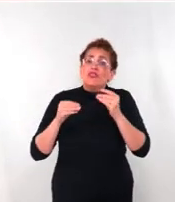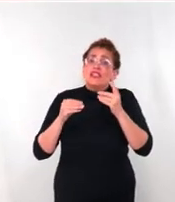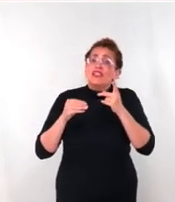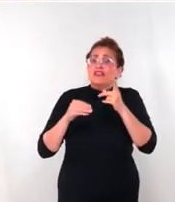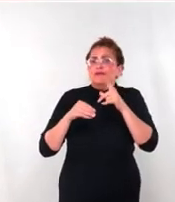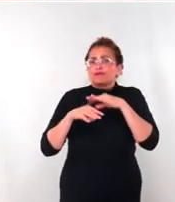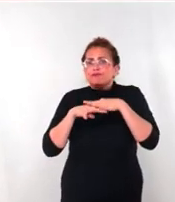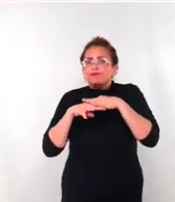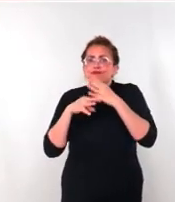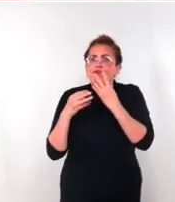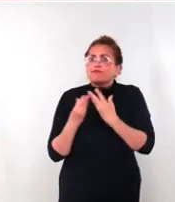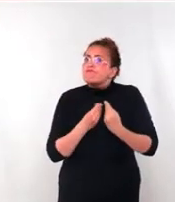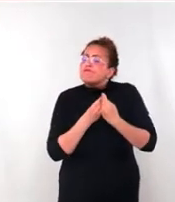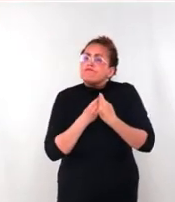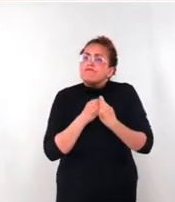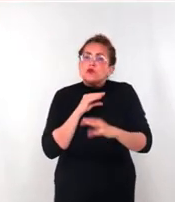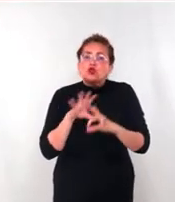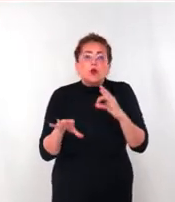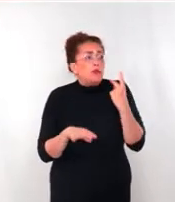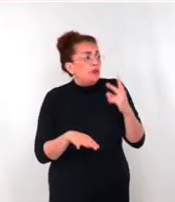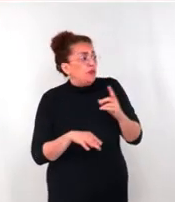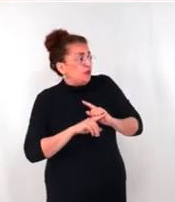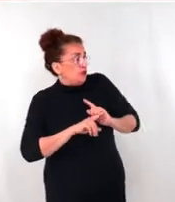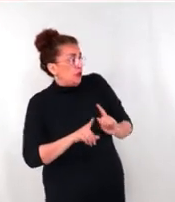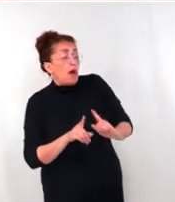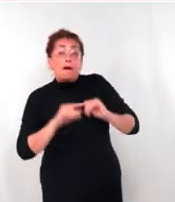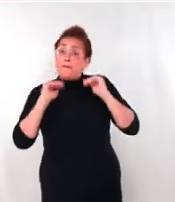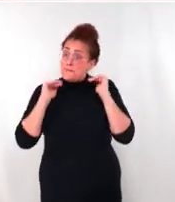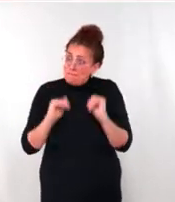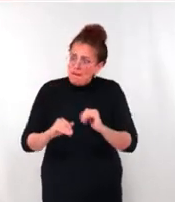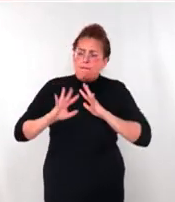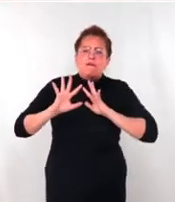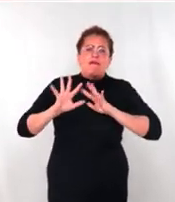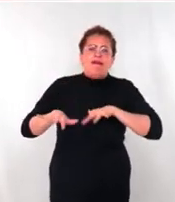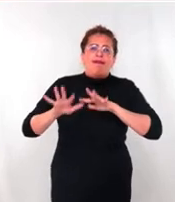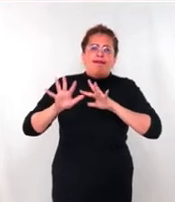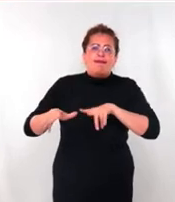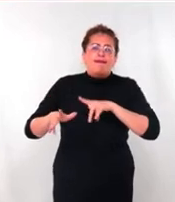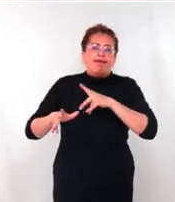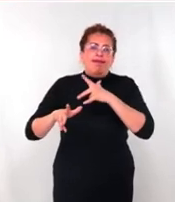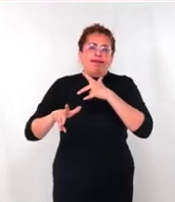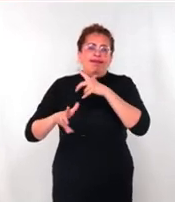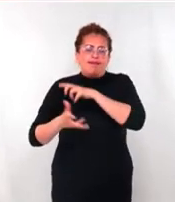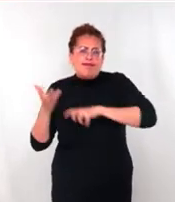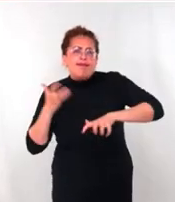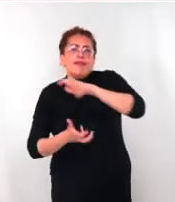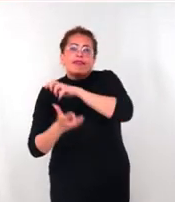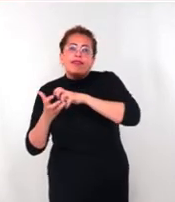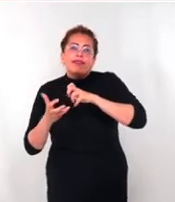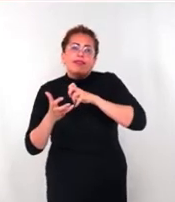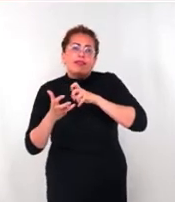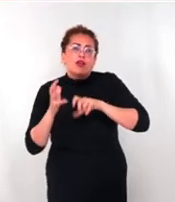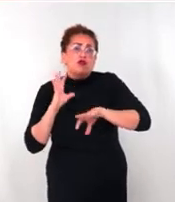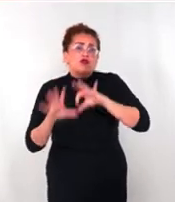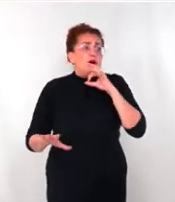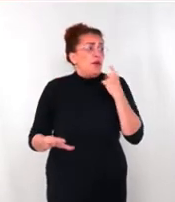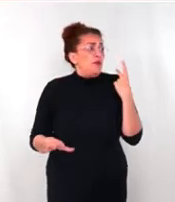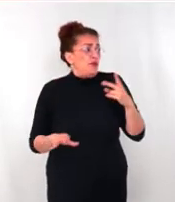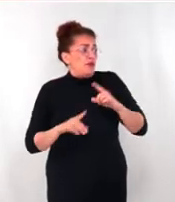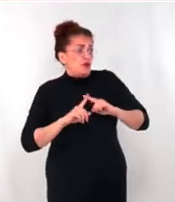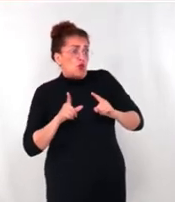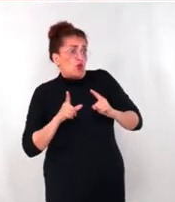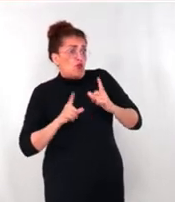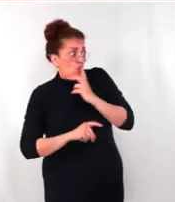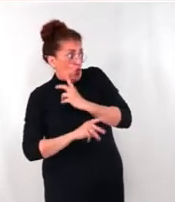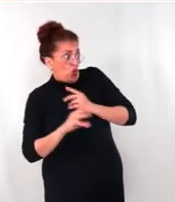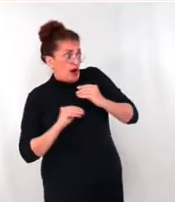les émeutes, après ce qui s'est passé aux Aubiers, ce n'est pas ce que vous avez choisi de mettre en avant. Et ça, c'est factuel.